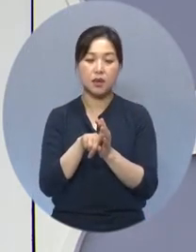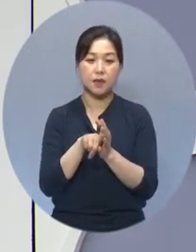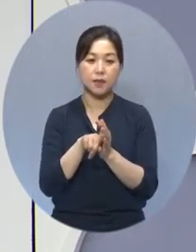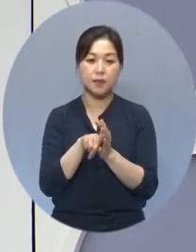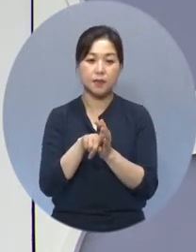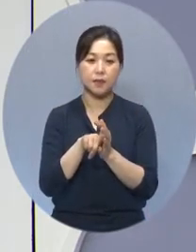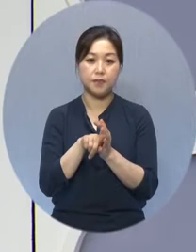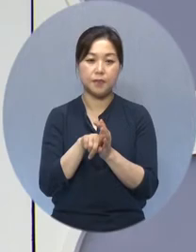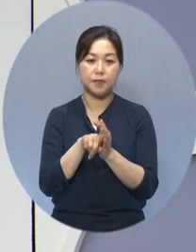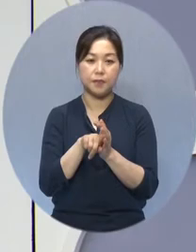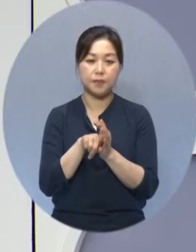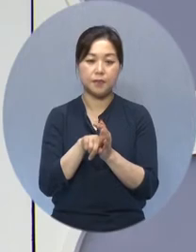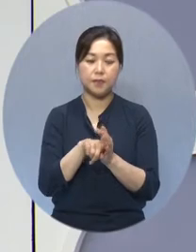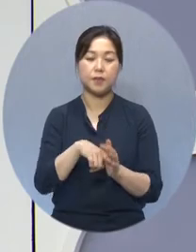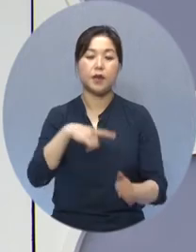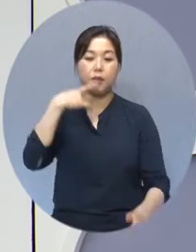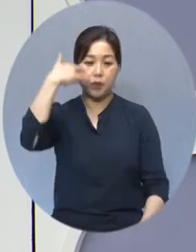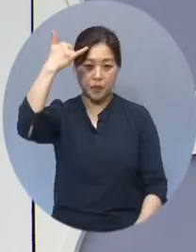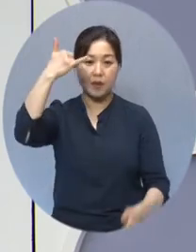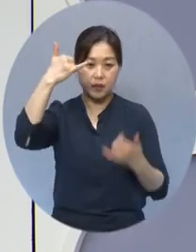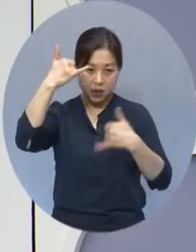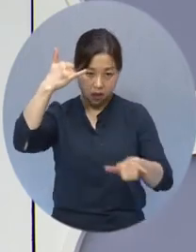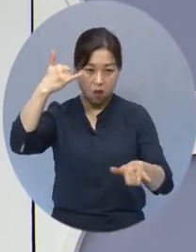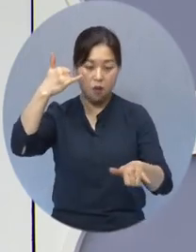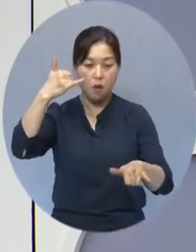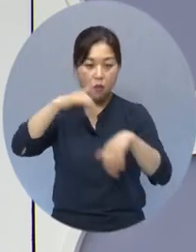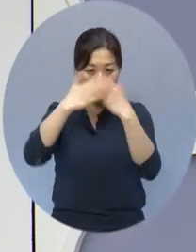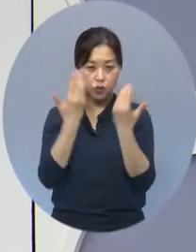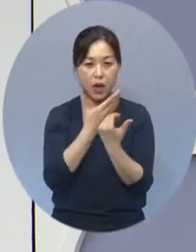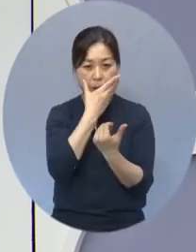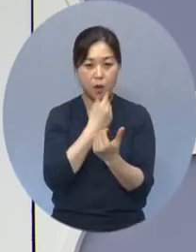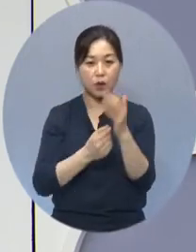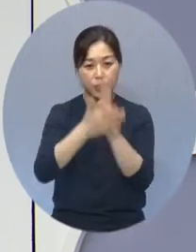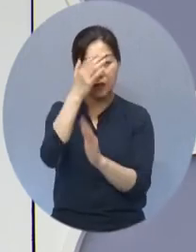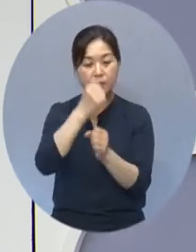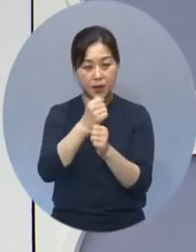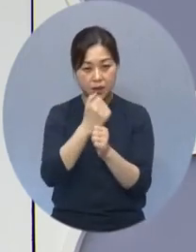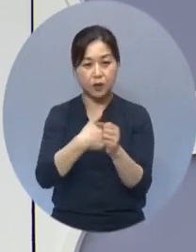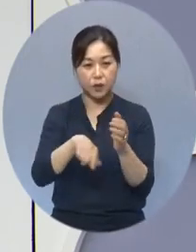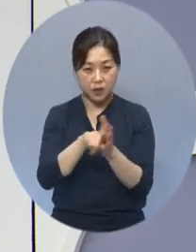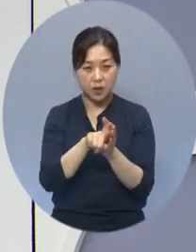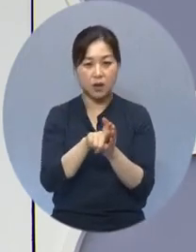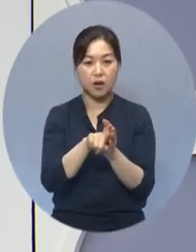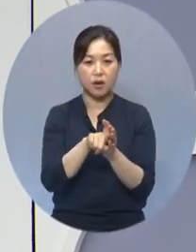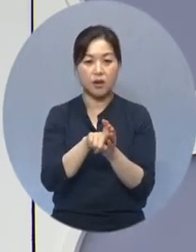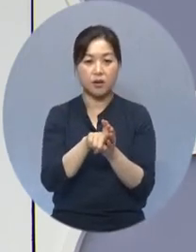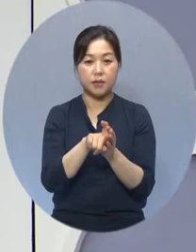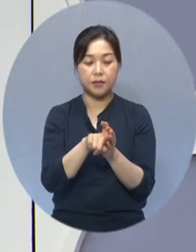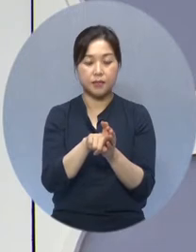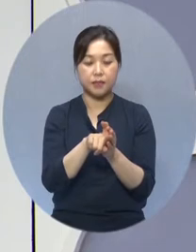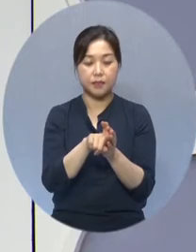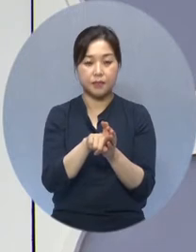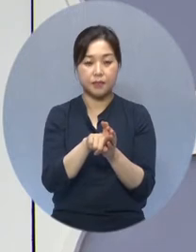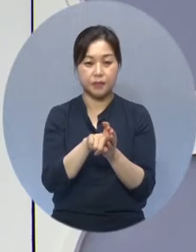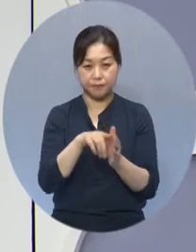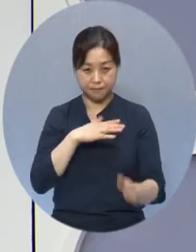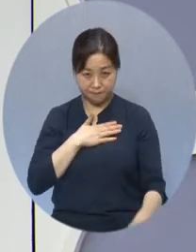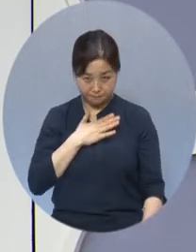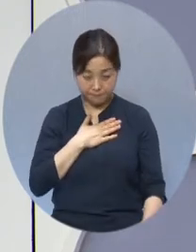정말 부모와 자녀가 모두 행복한 도시를 만드는데 우리 지자체에서